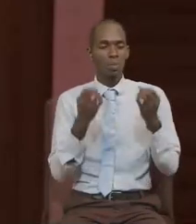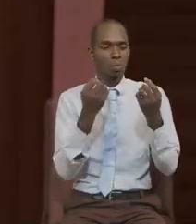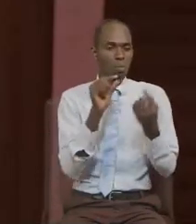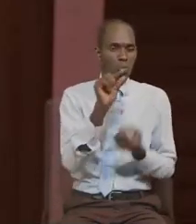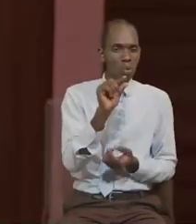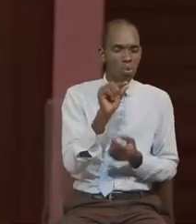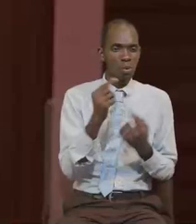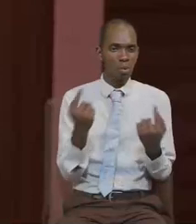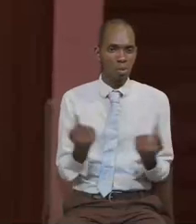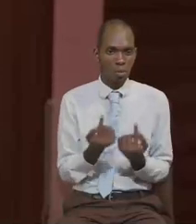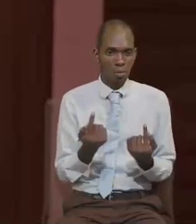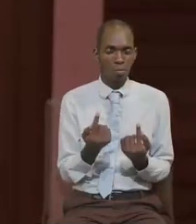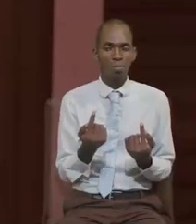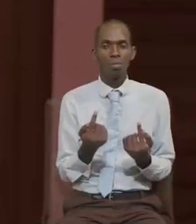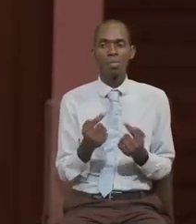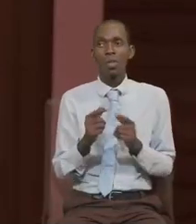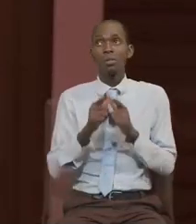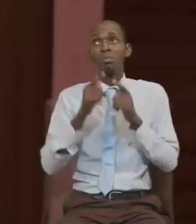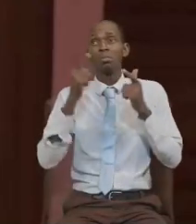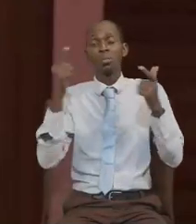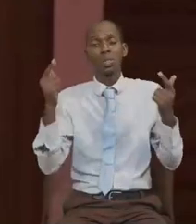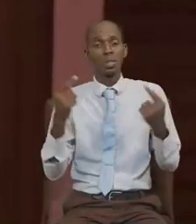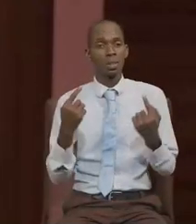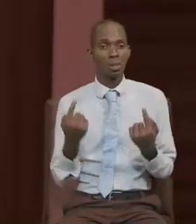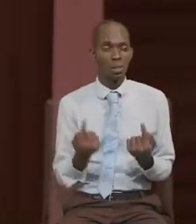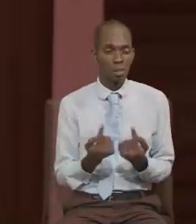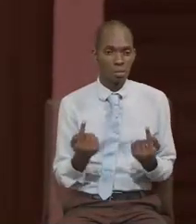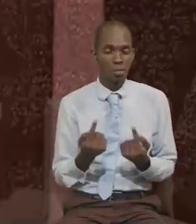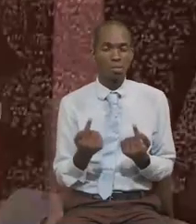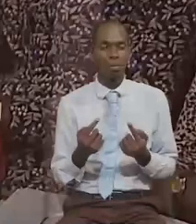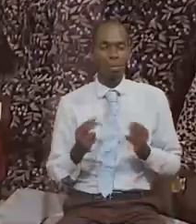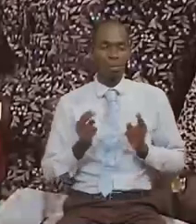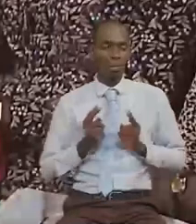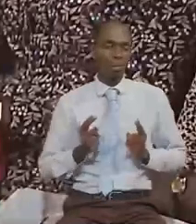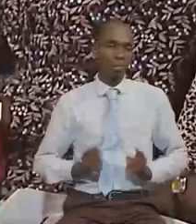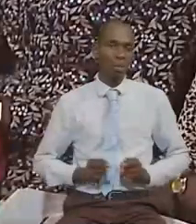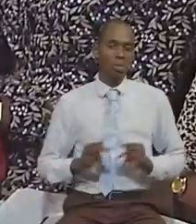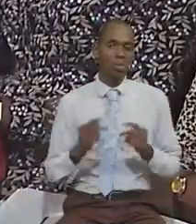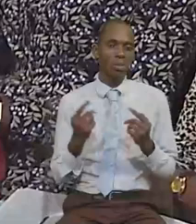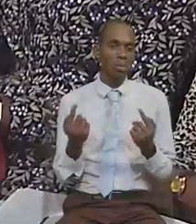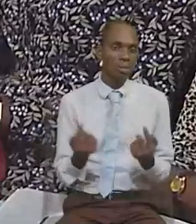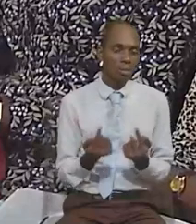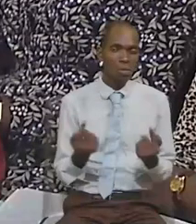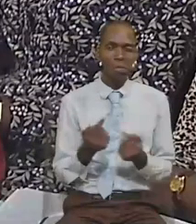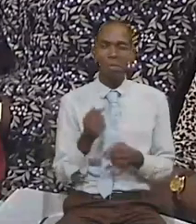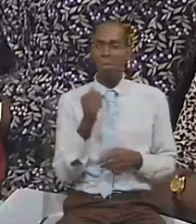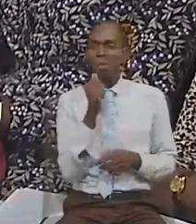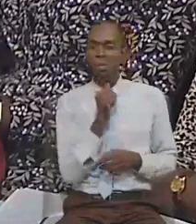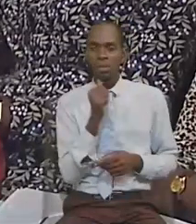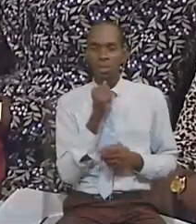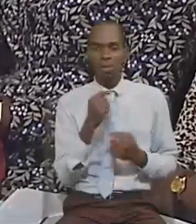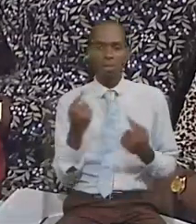grand péché ainsi appelé, les péchés mortels comme on les appelle, les péchés secrets comme on les